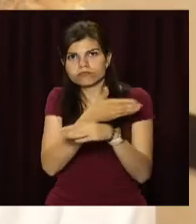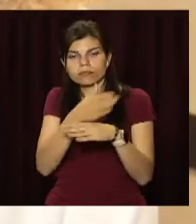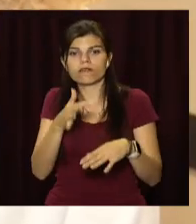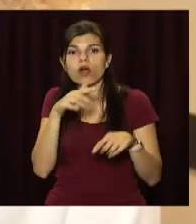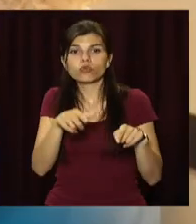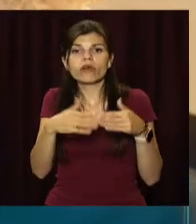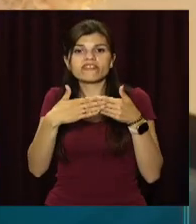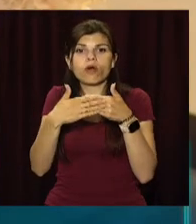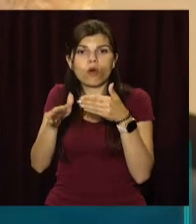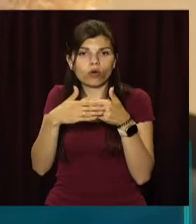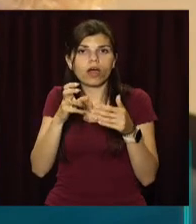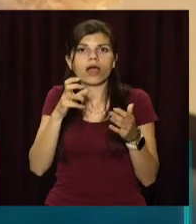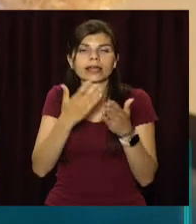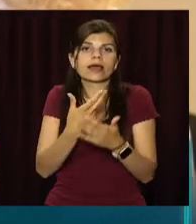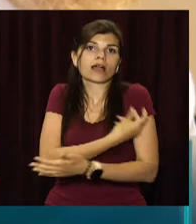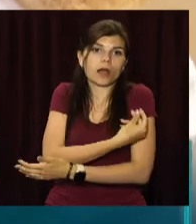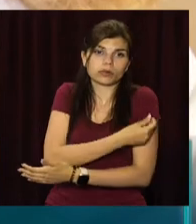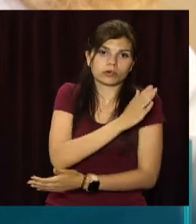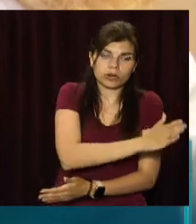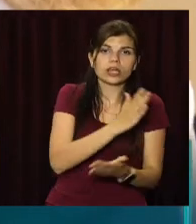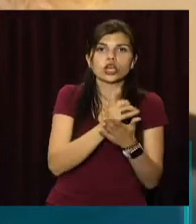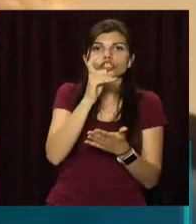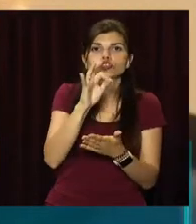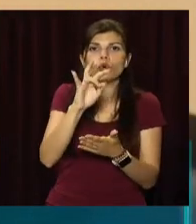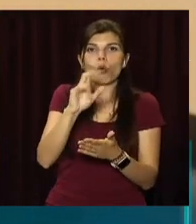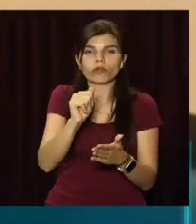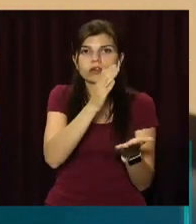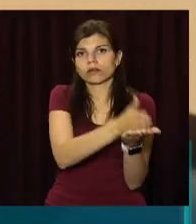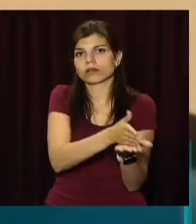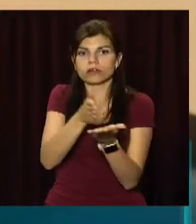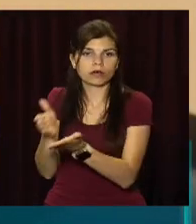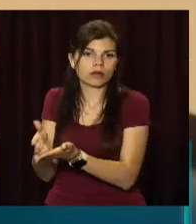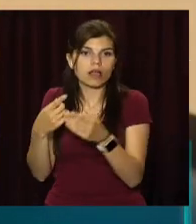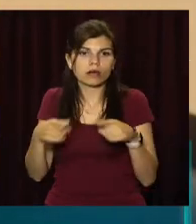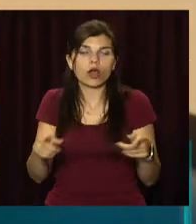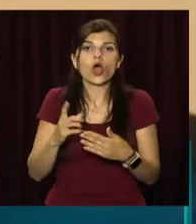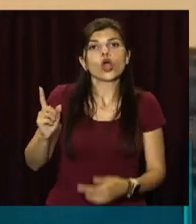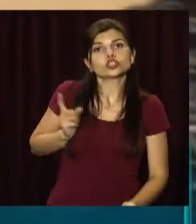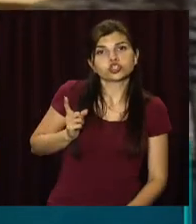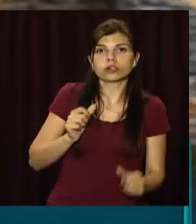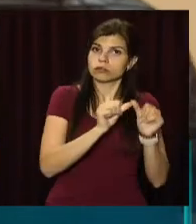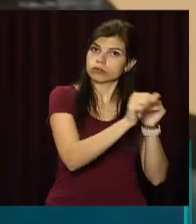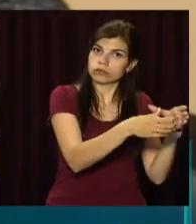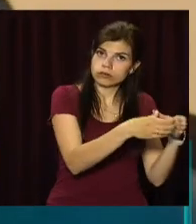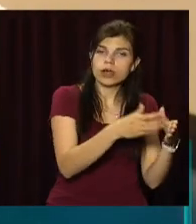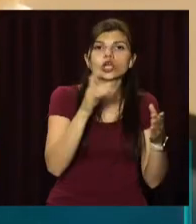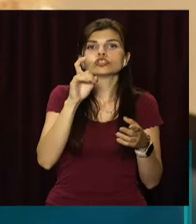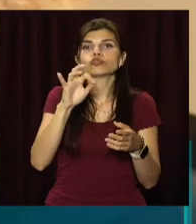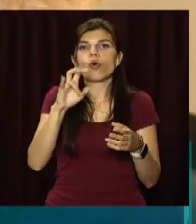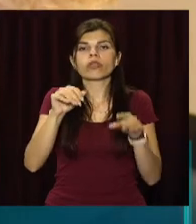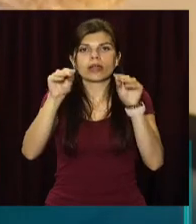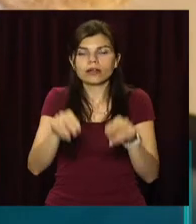відкриті кабінети щеплення, тут зони розділені на зони очікування, зону реєстрації,